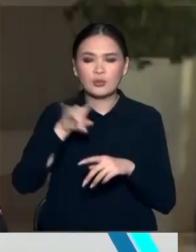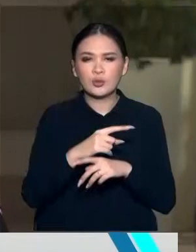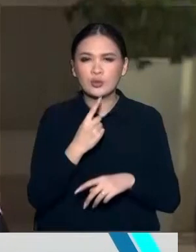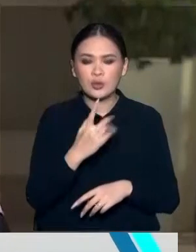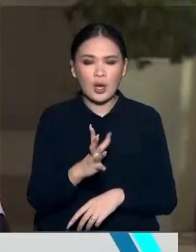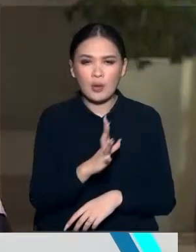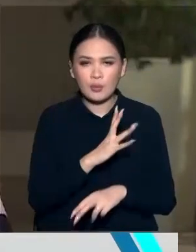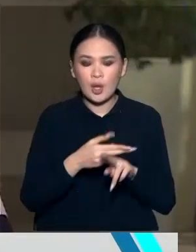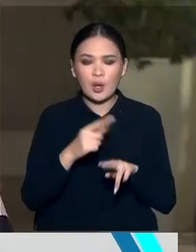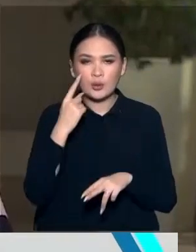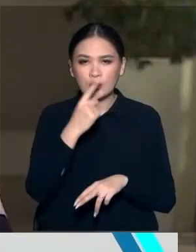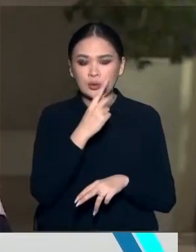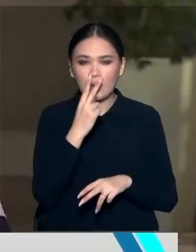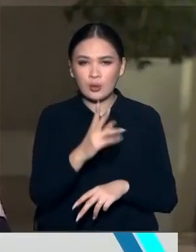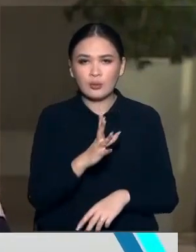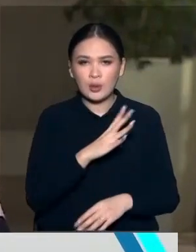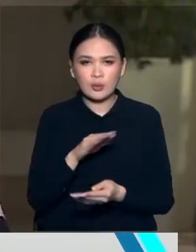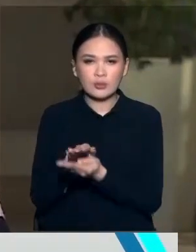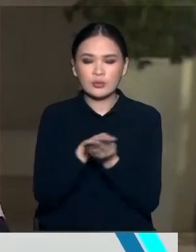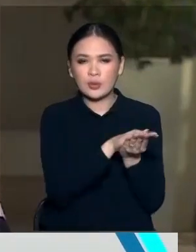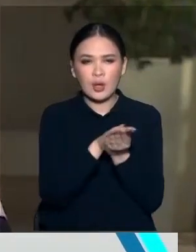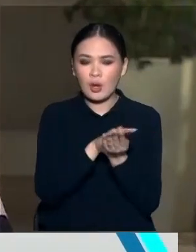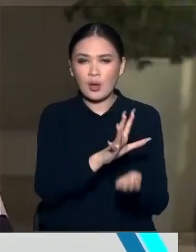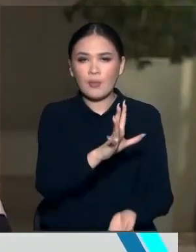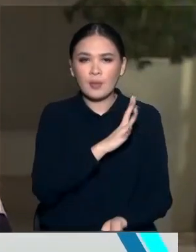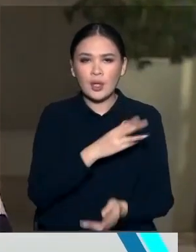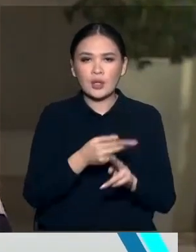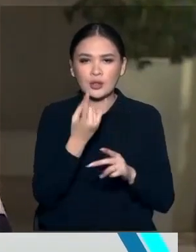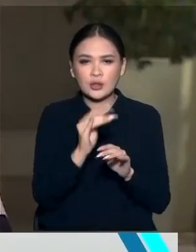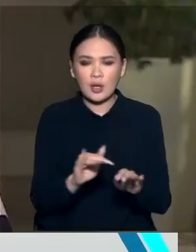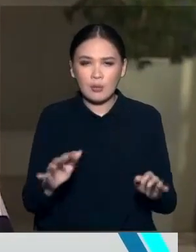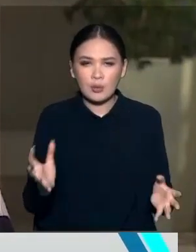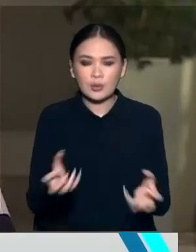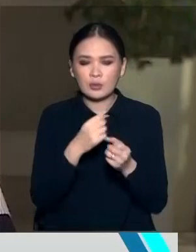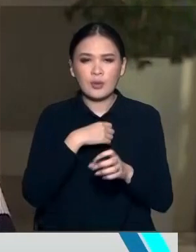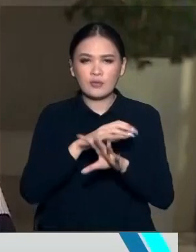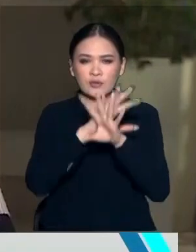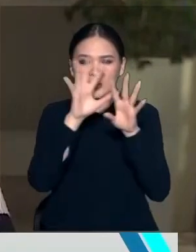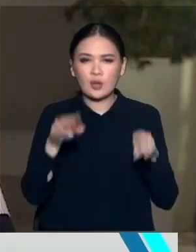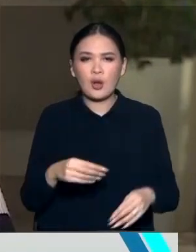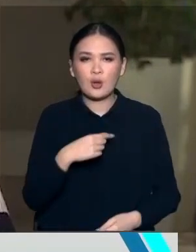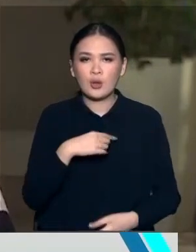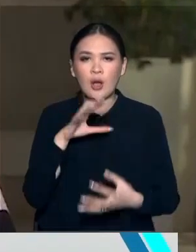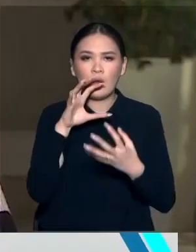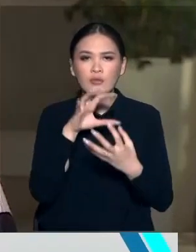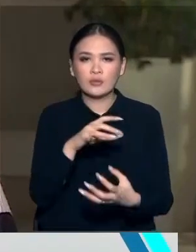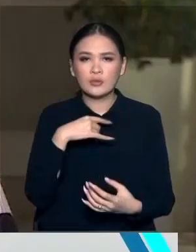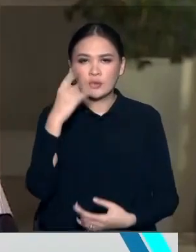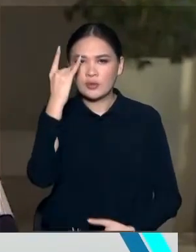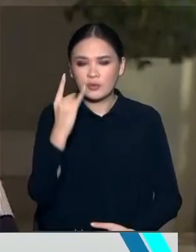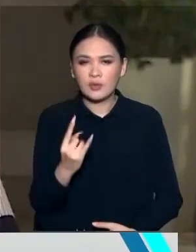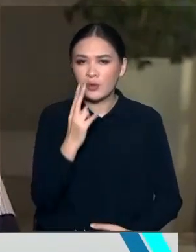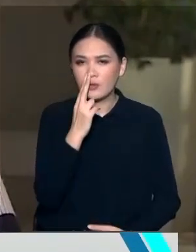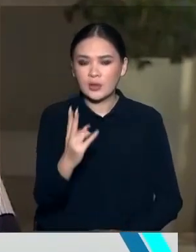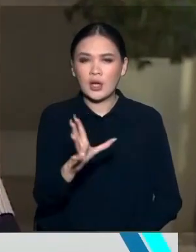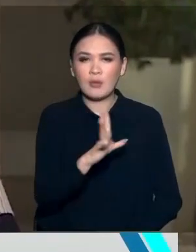Өз көзіммен мәйіттерді алып жатқанын да көрдім, және де кішкентай балаларды құтқарып жатқанын бәрін автобуста отырып терезеден қарап отырған